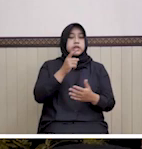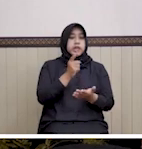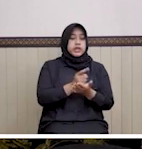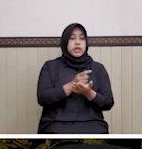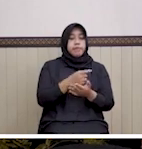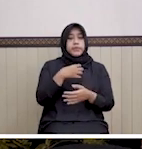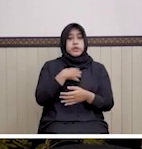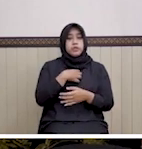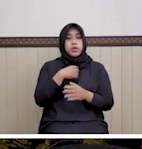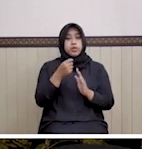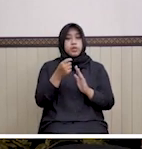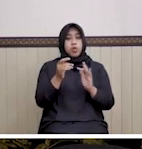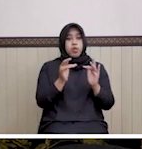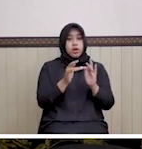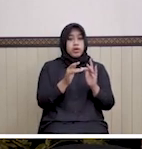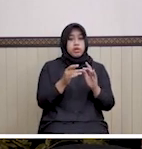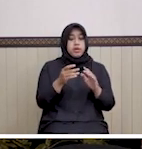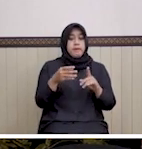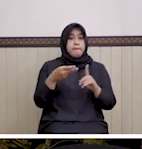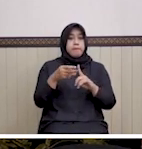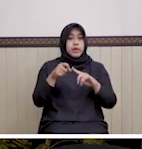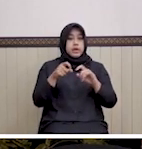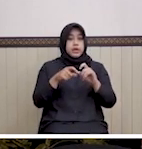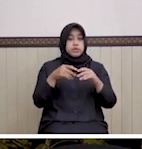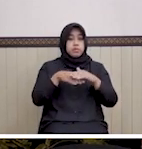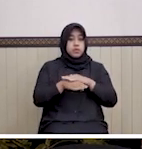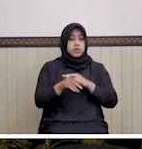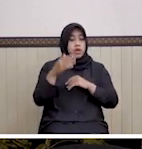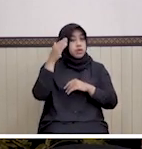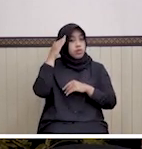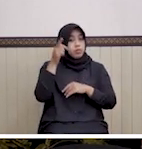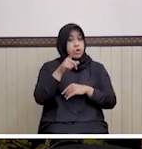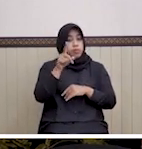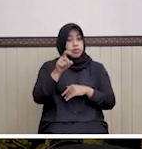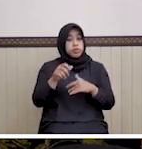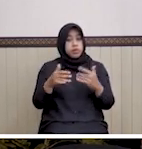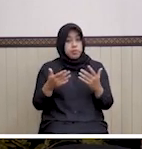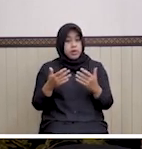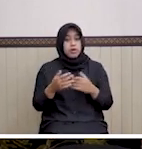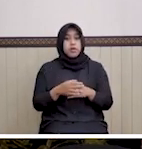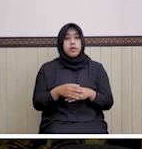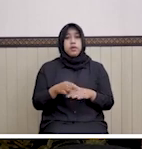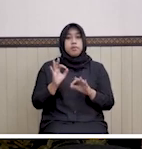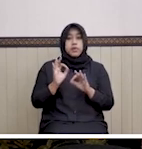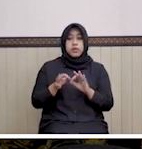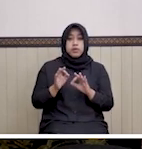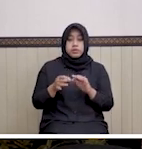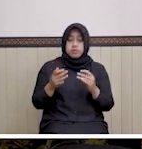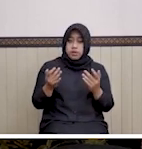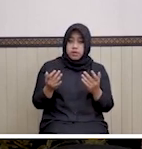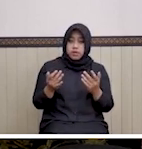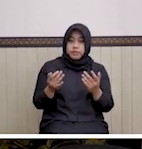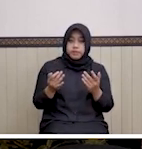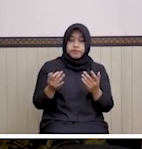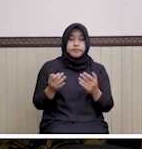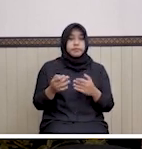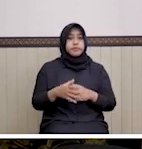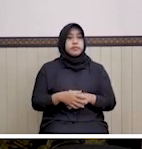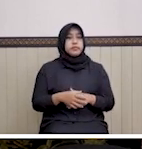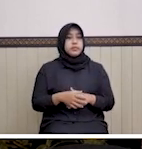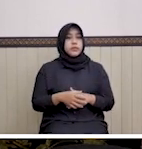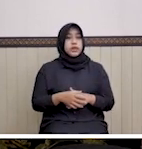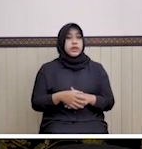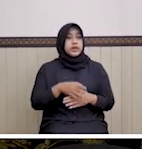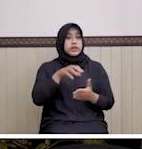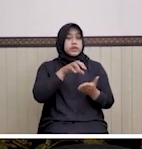sifatnya online jadi belum mereka sudah masuk kami sudah tahu mereka butuhnya apa sih penerjemah kah atau